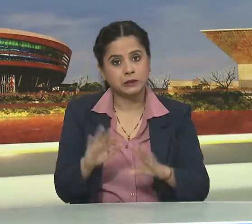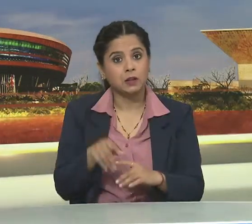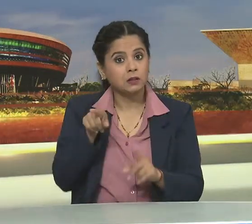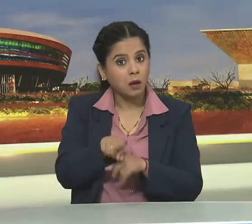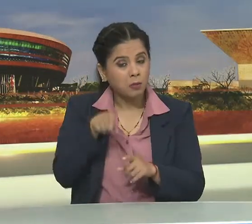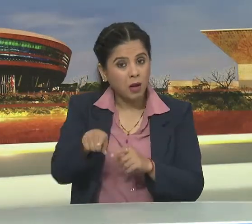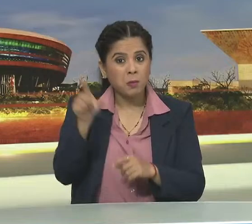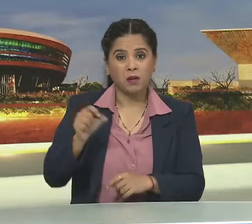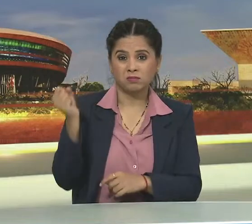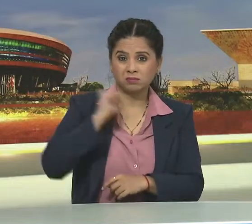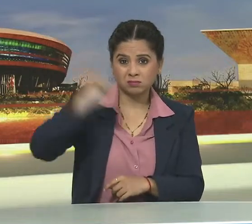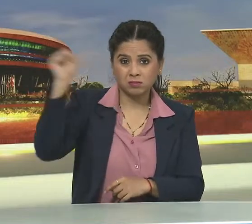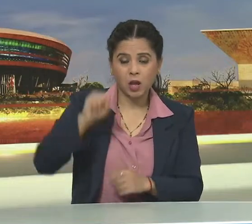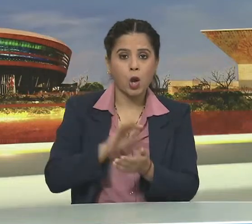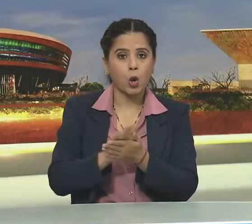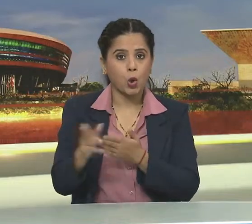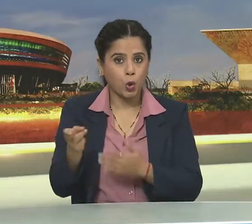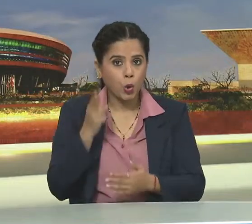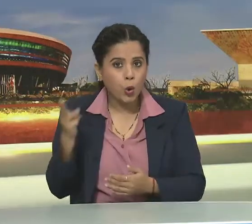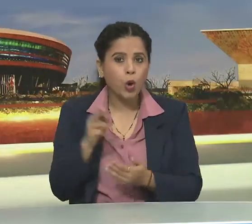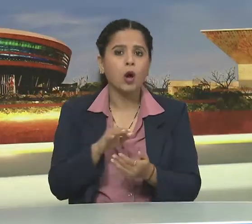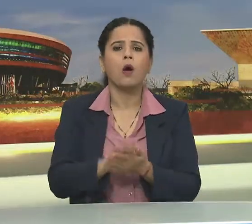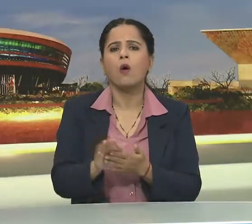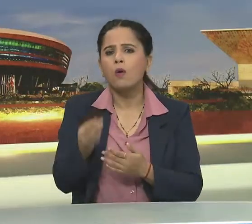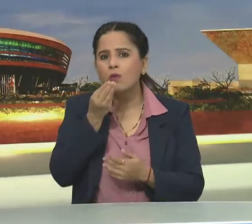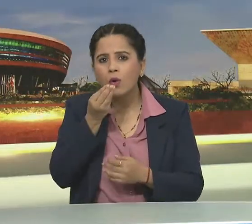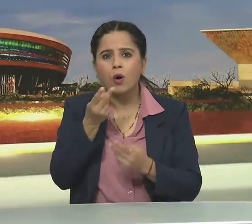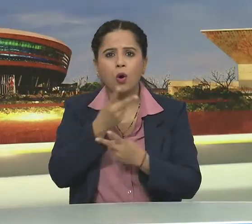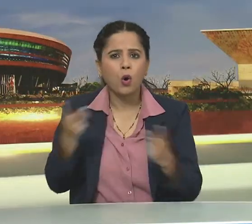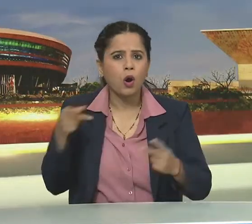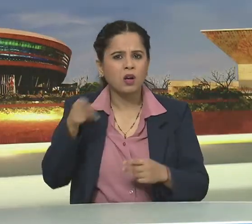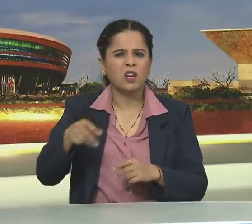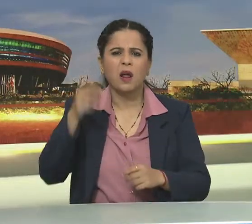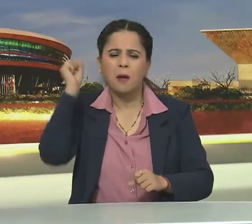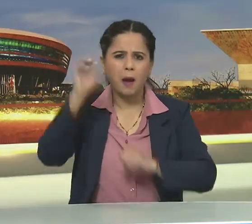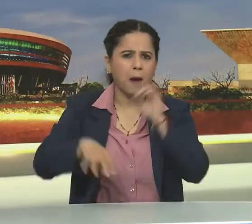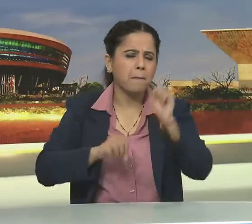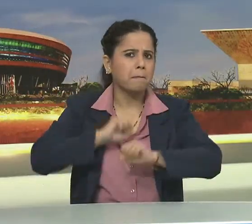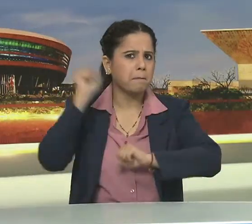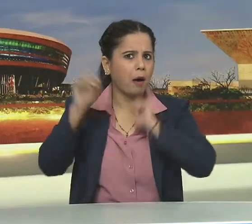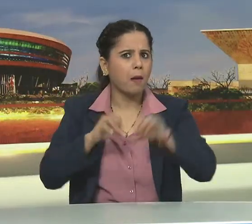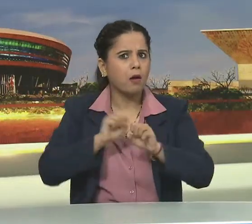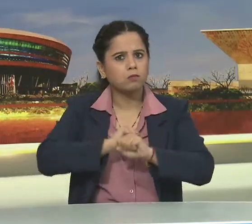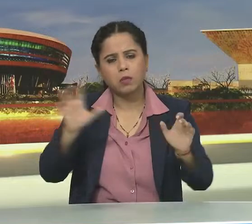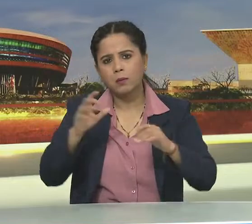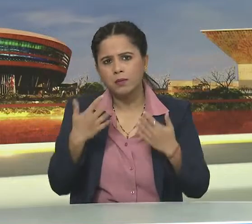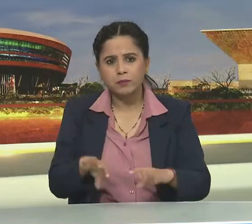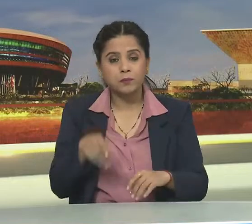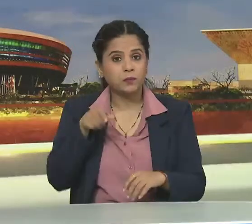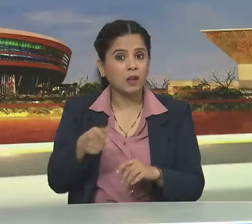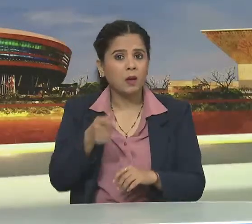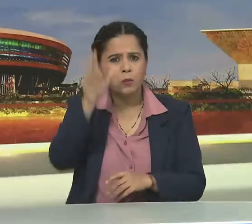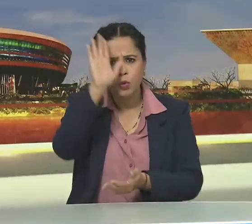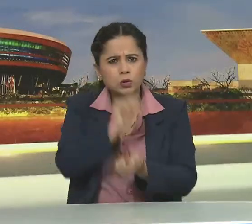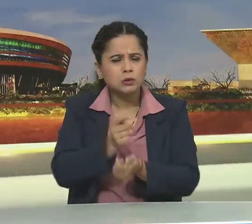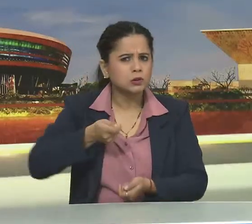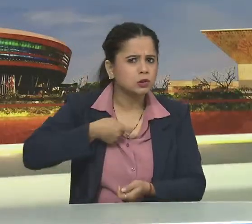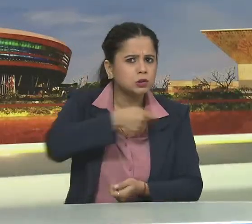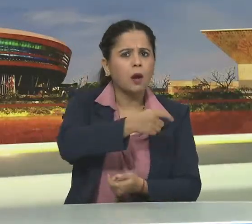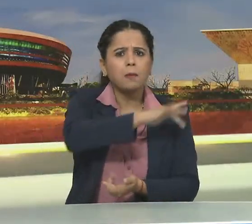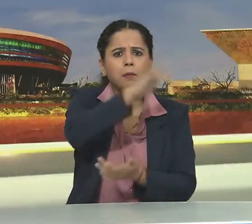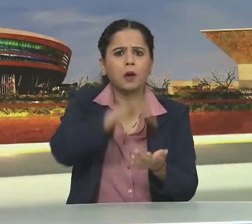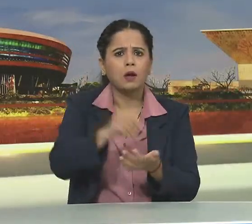ही प्रदर्शनकारियों ने होटल और रेस्तरा में तोड़फोड़ की। पुलिस ने चाकूबाजी के घटनास्थल